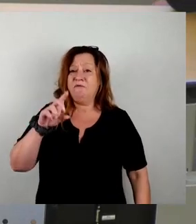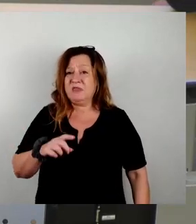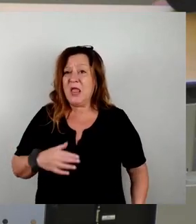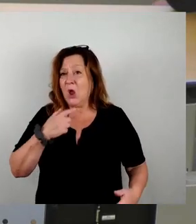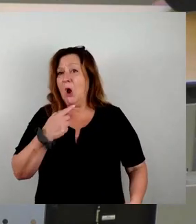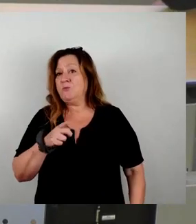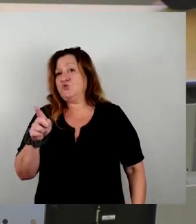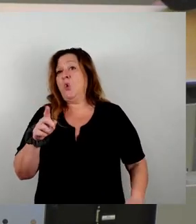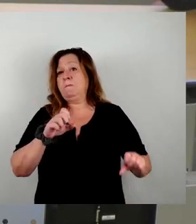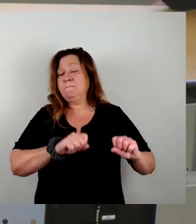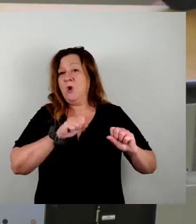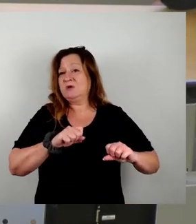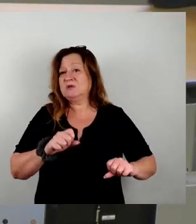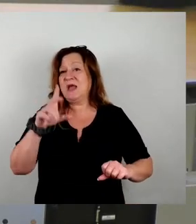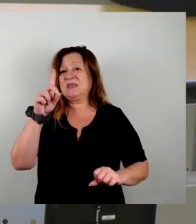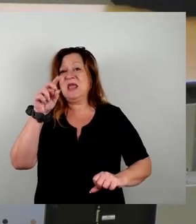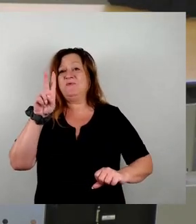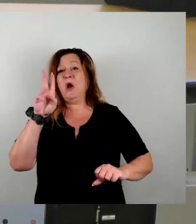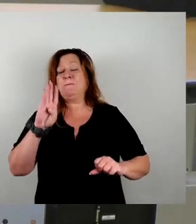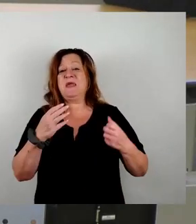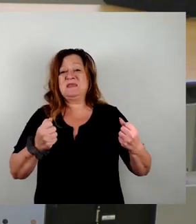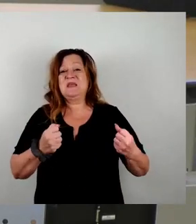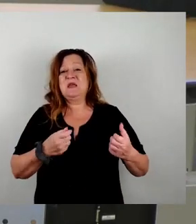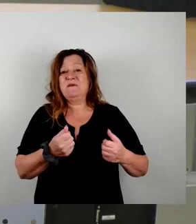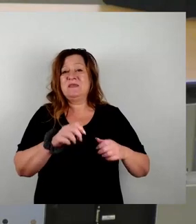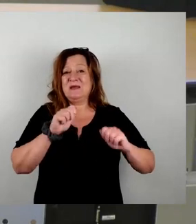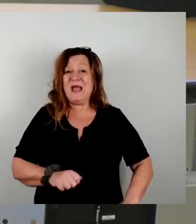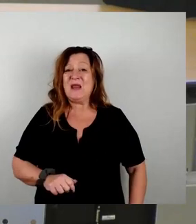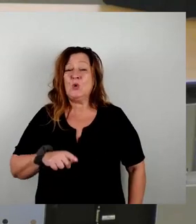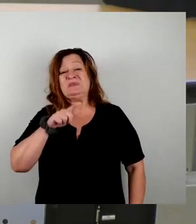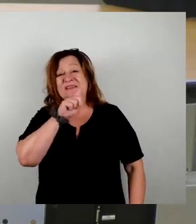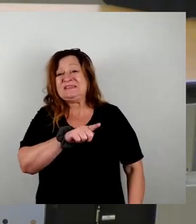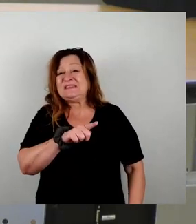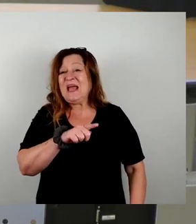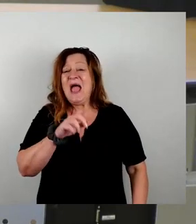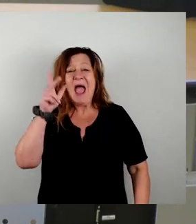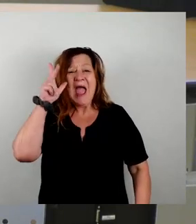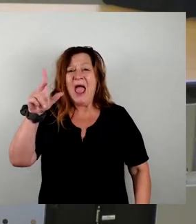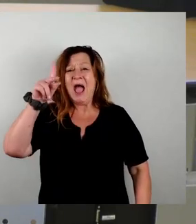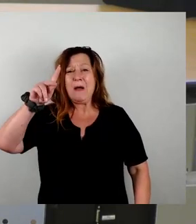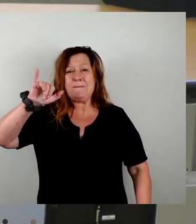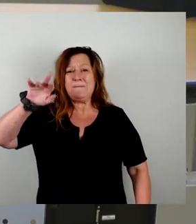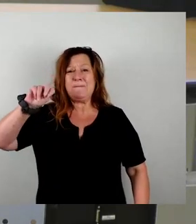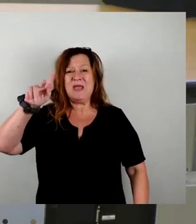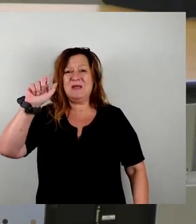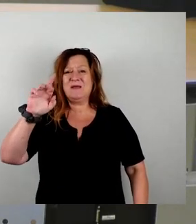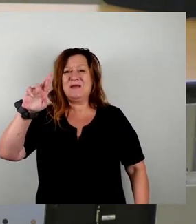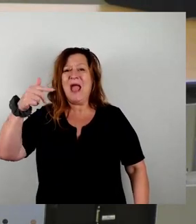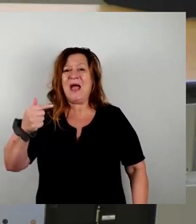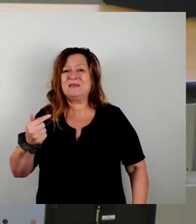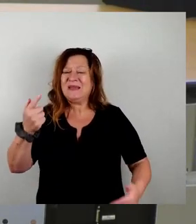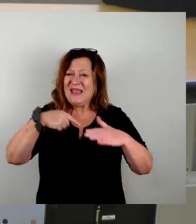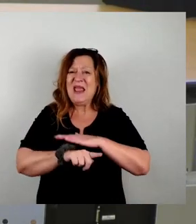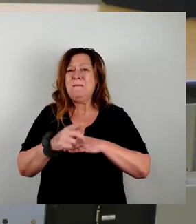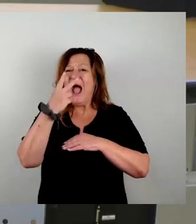DVB zukünftig sicher zu finanzieren. Und Sie sitzen im Aufsichtsrat, Herr Pinkert, Sie wissen genau, dass alle Untersuchungen, die gemacht worden